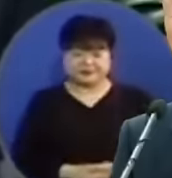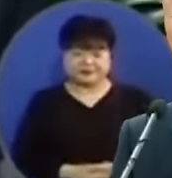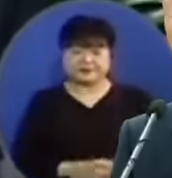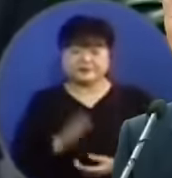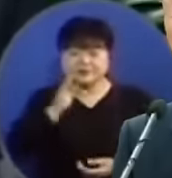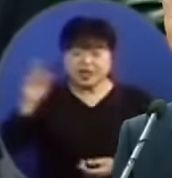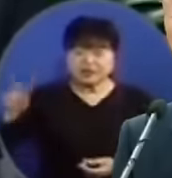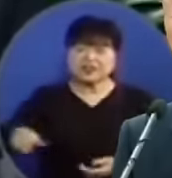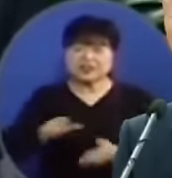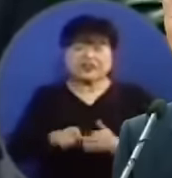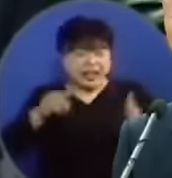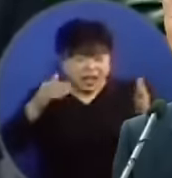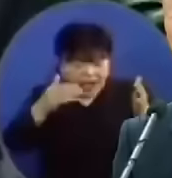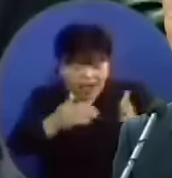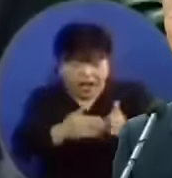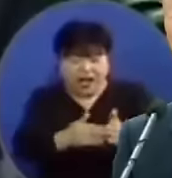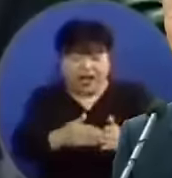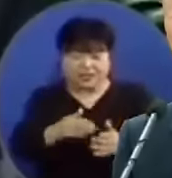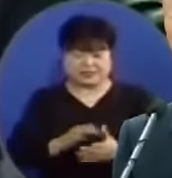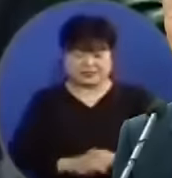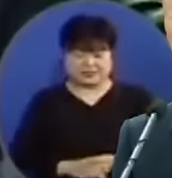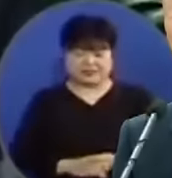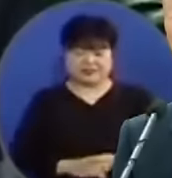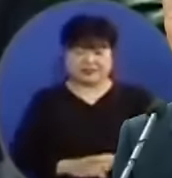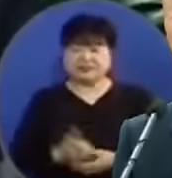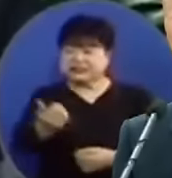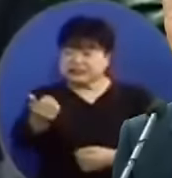저녁때가 될 때까지 하루가 끝나기 때문에